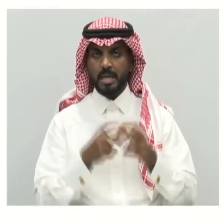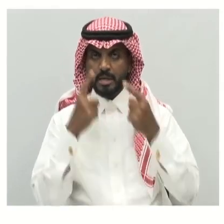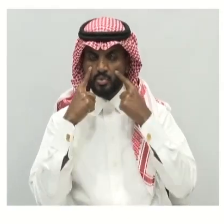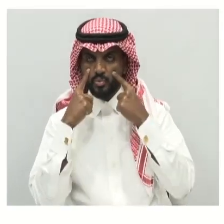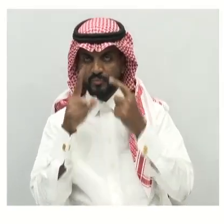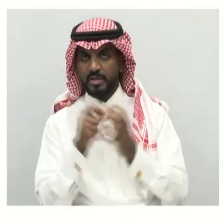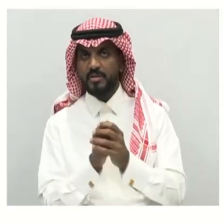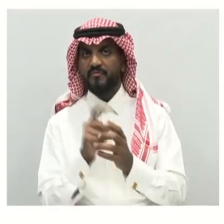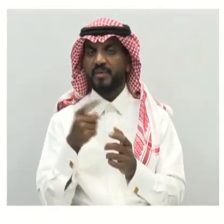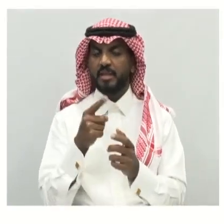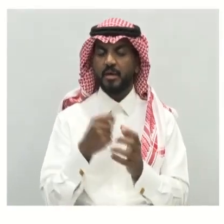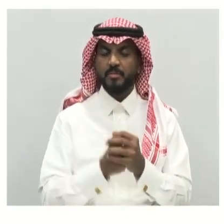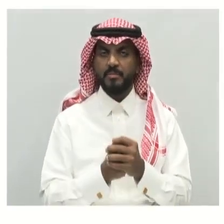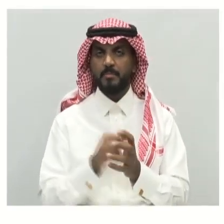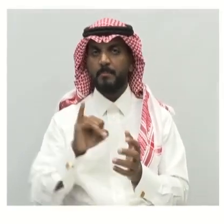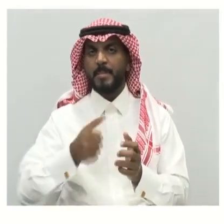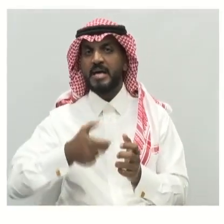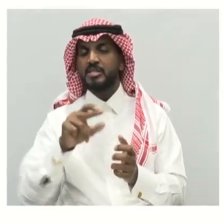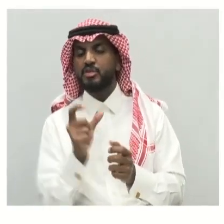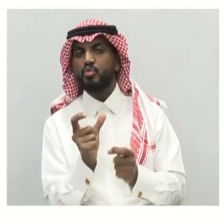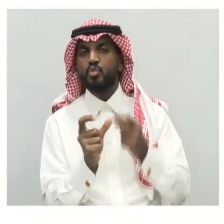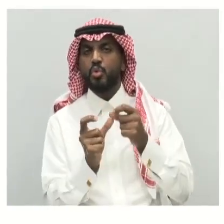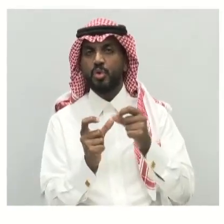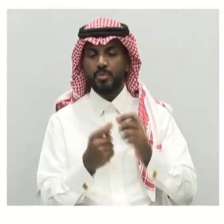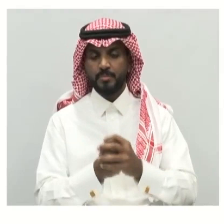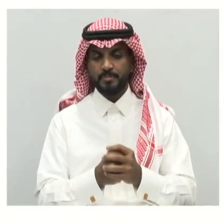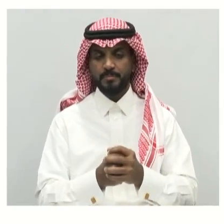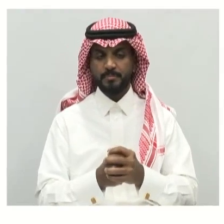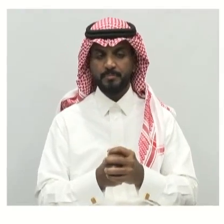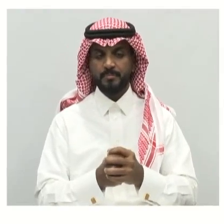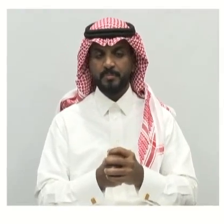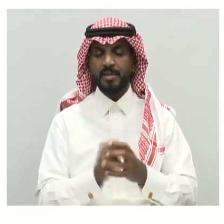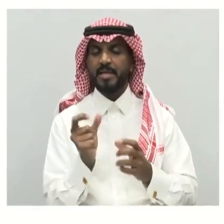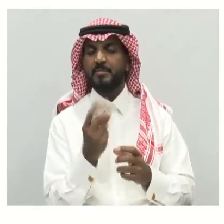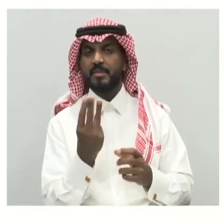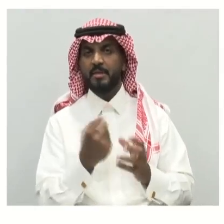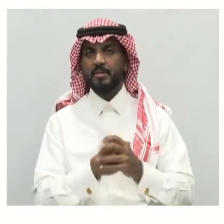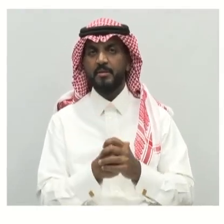ركزوا في الحركات احسنتم مازن ايضا الكلمه الثالثه